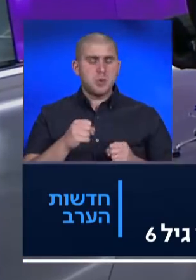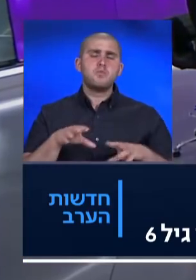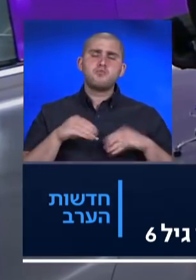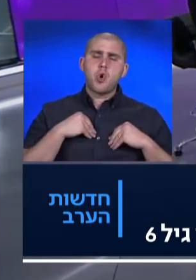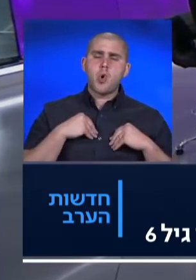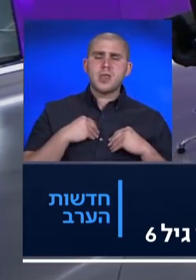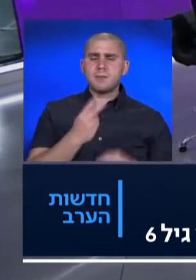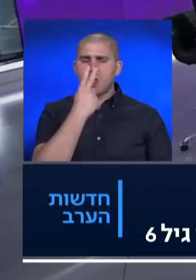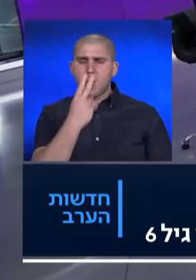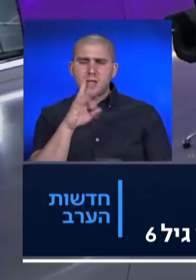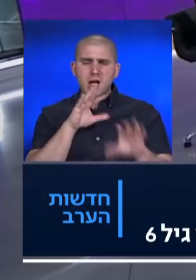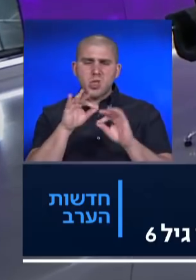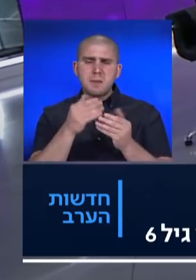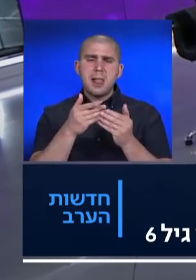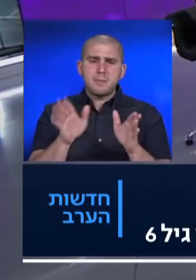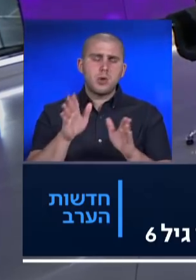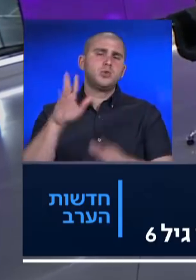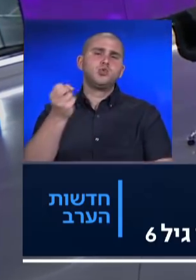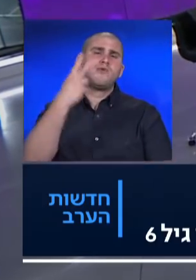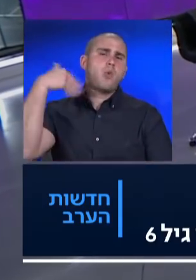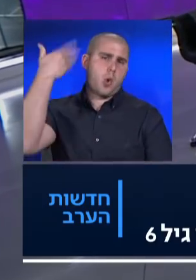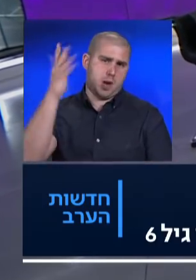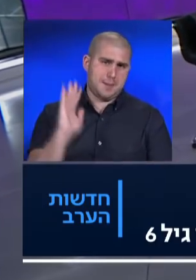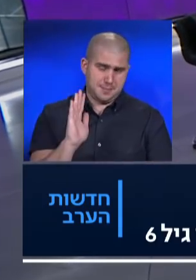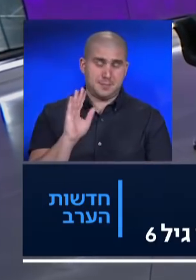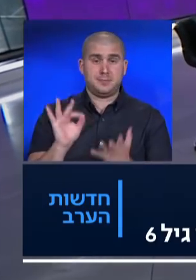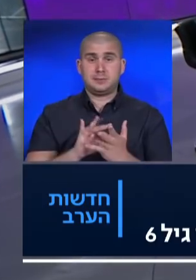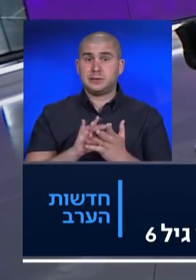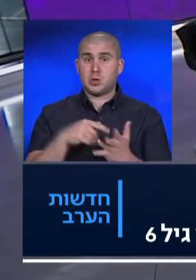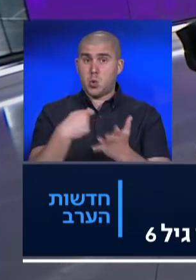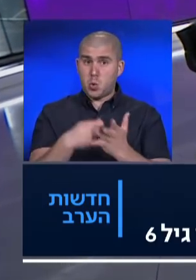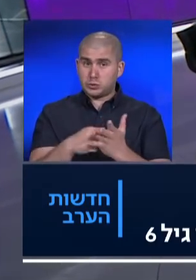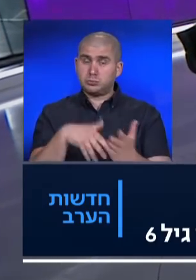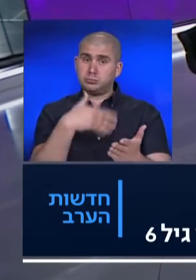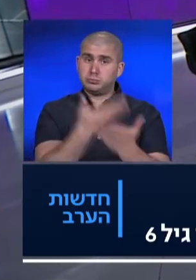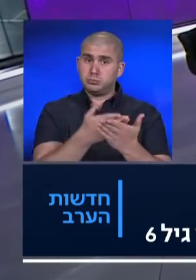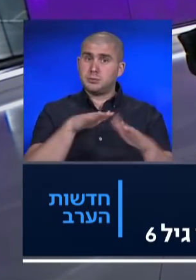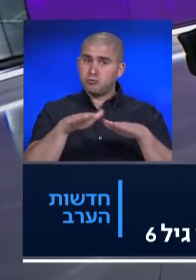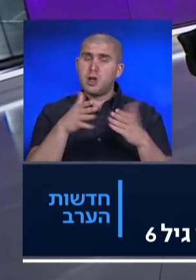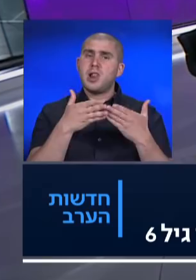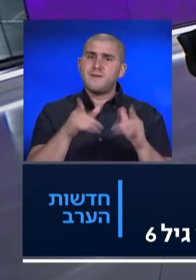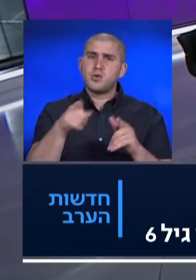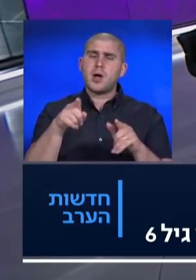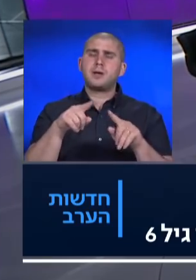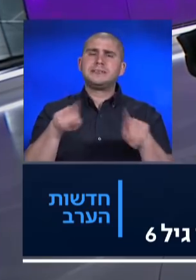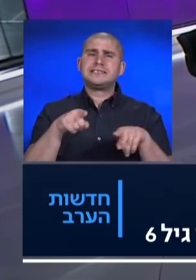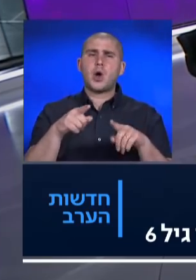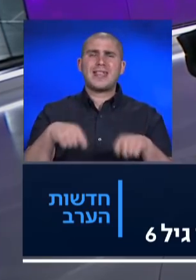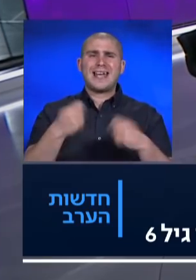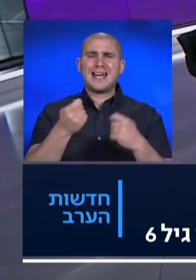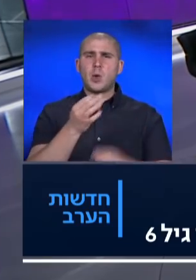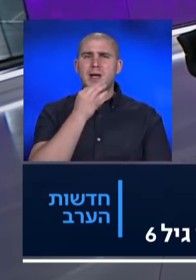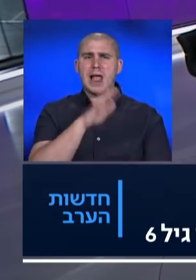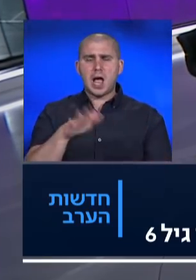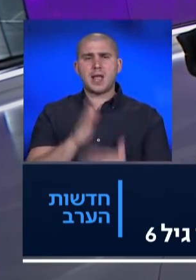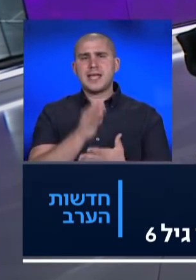הקניונים נפתחים בעוד שבועיים. במשרד האוצר מציעים לממשלה לפתוח את מסגרות החינוך לגיל הרך עד גיל 6 בשבוע